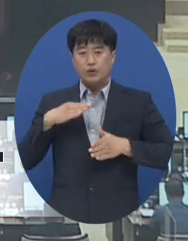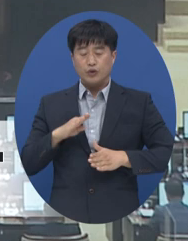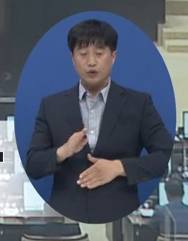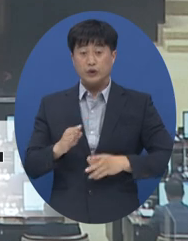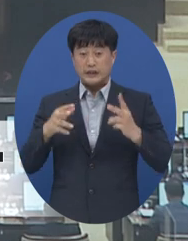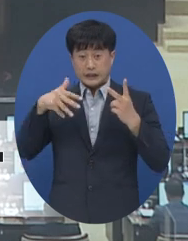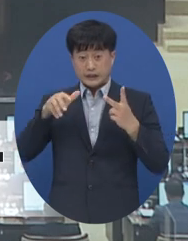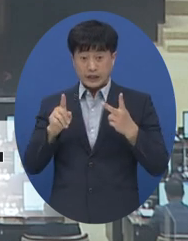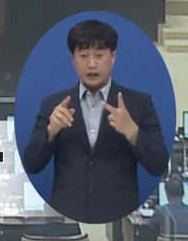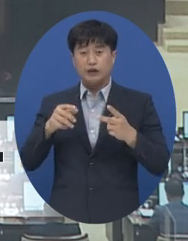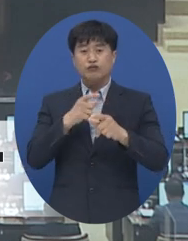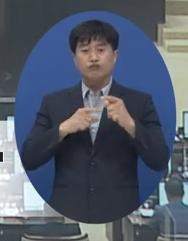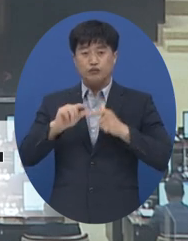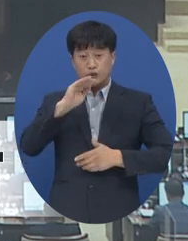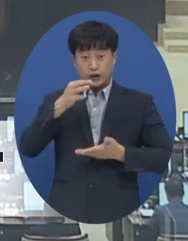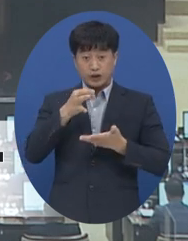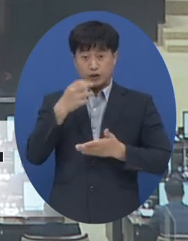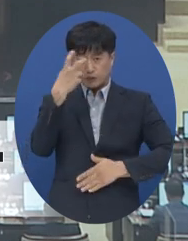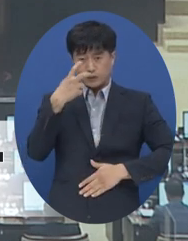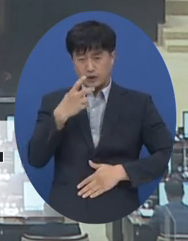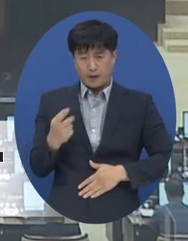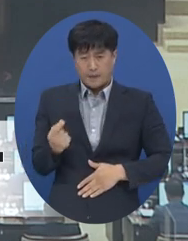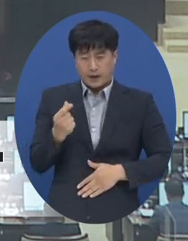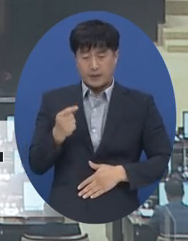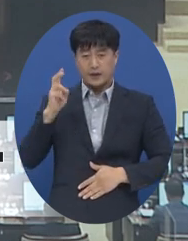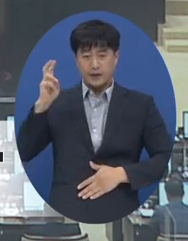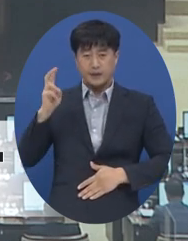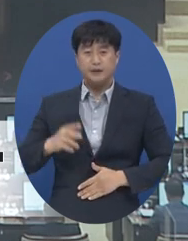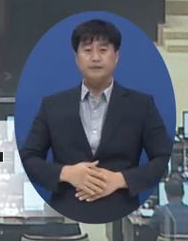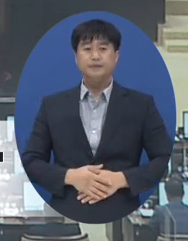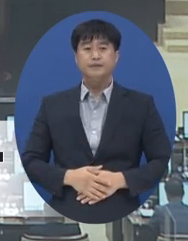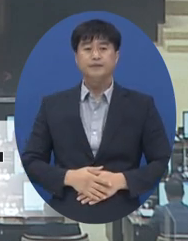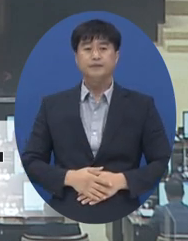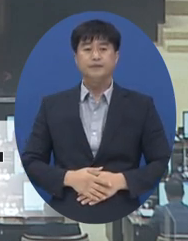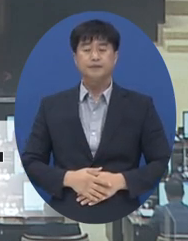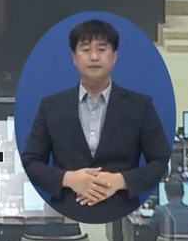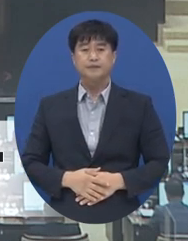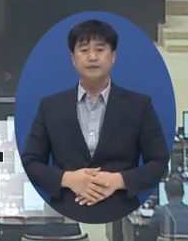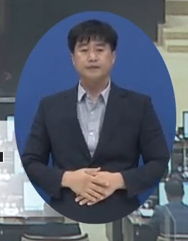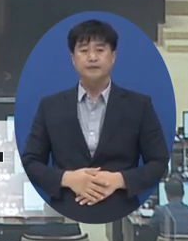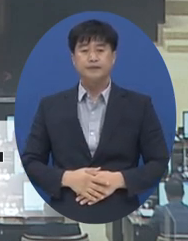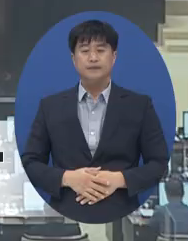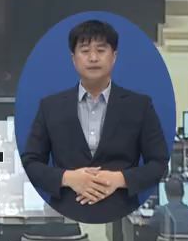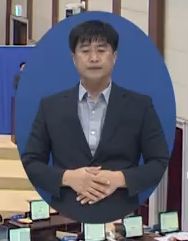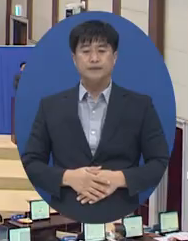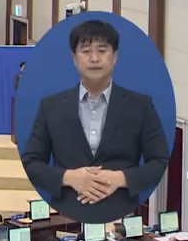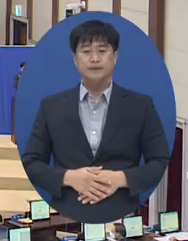2차 추가경정 예산안 심의에 특히 속도를 낼 것으로 보입니다. 최지영 기자입니다.